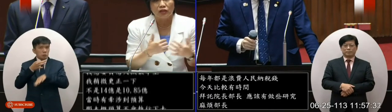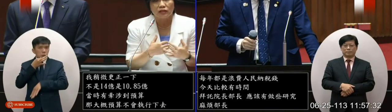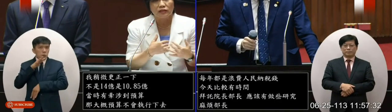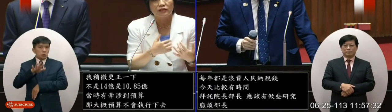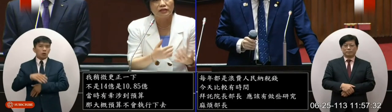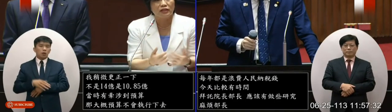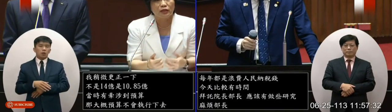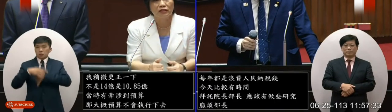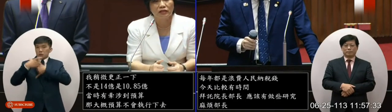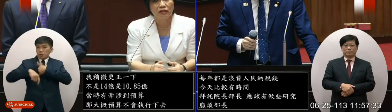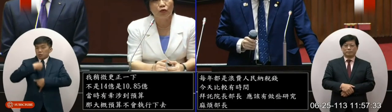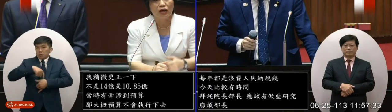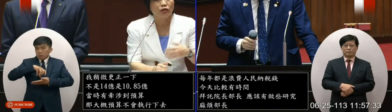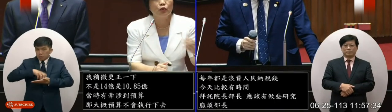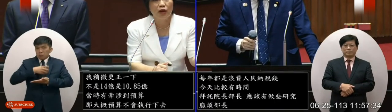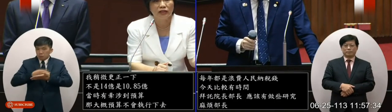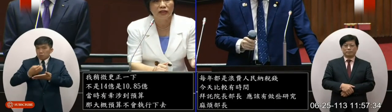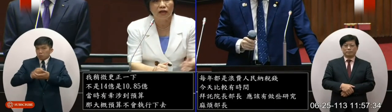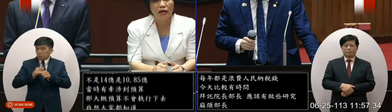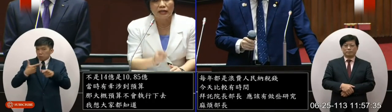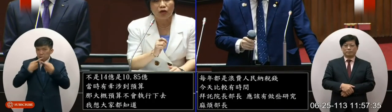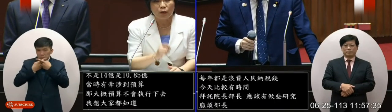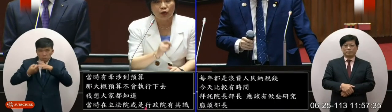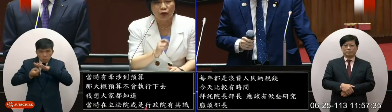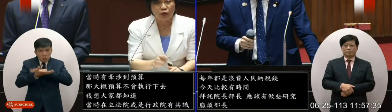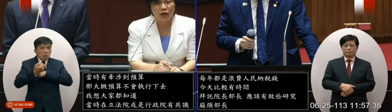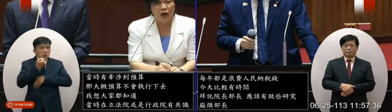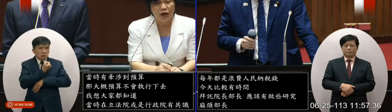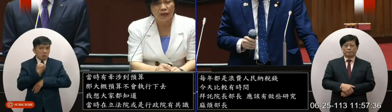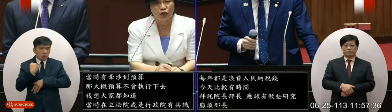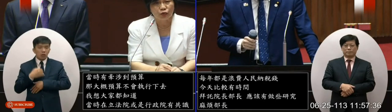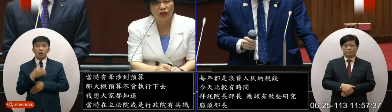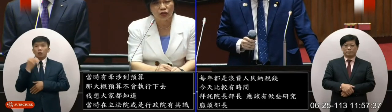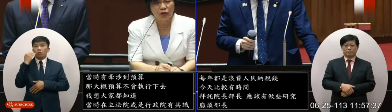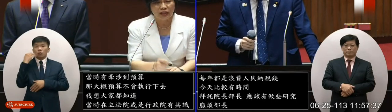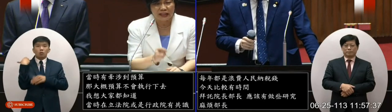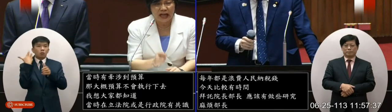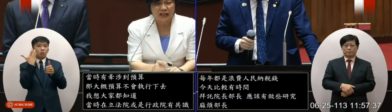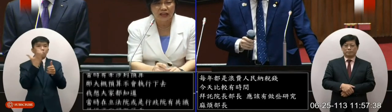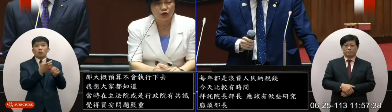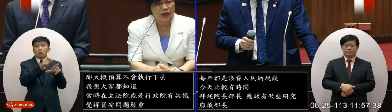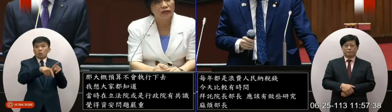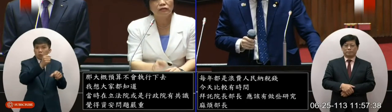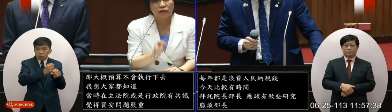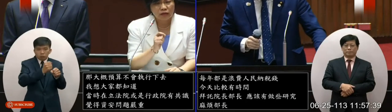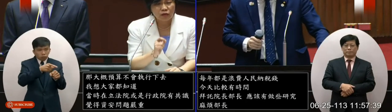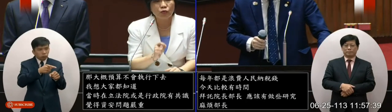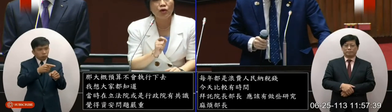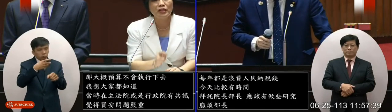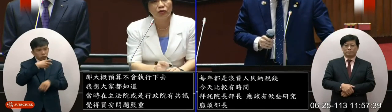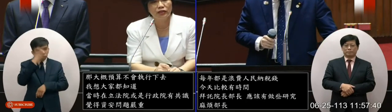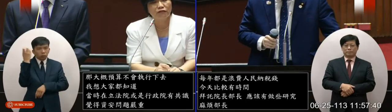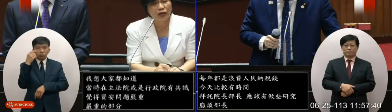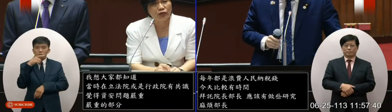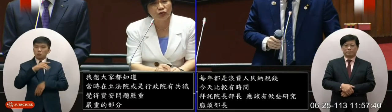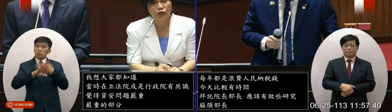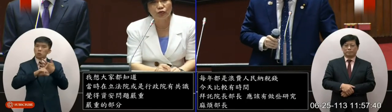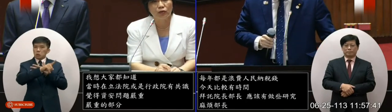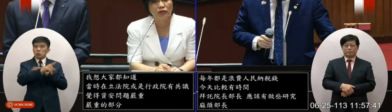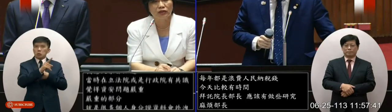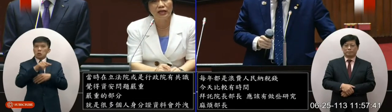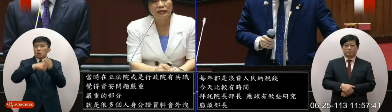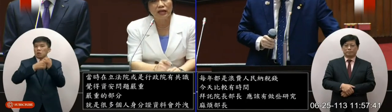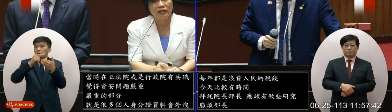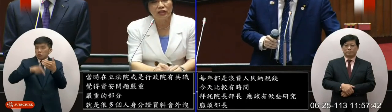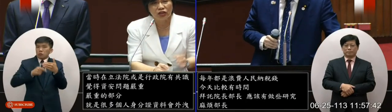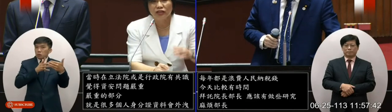我们很多个人的身份证里面的资料的话可能会外泄哈。那我们在委托外面的处理的时候，后呢也查到说，外面的有一些法律咨询顾问